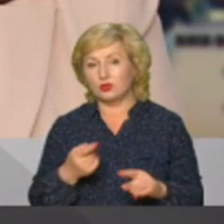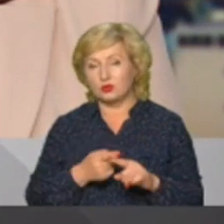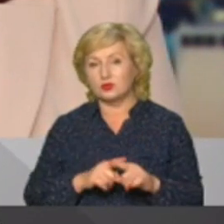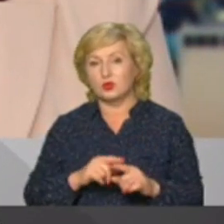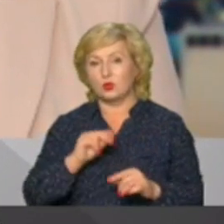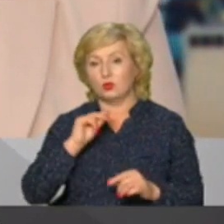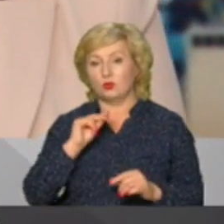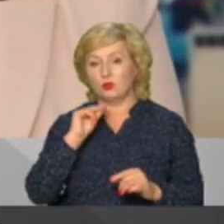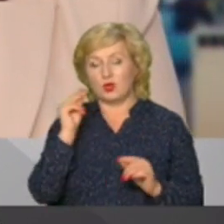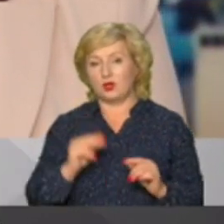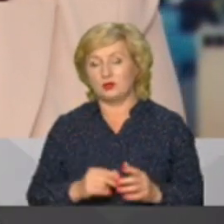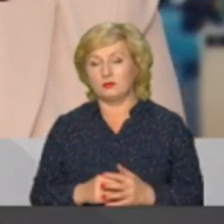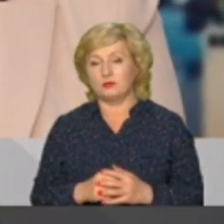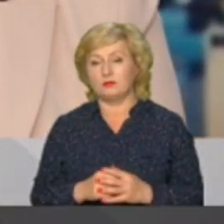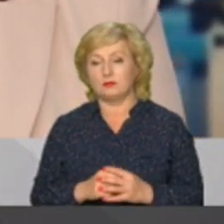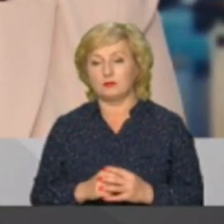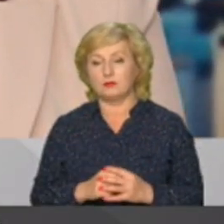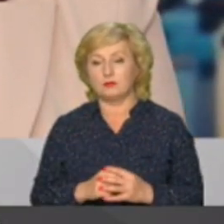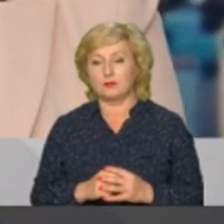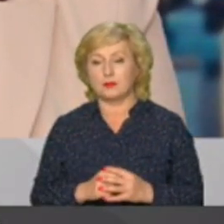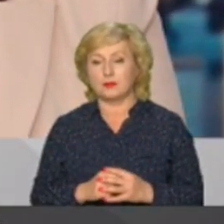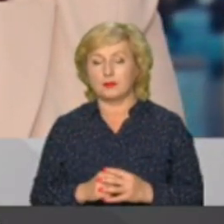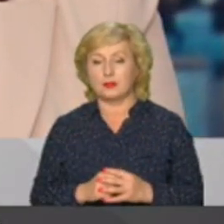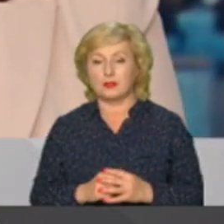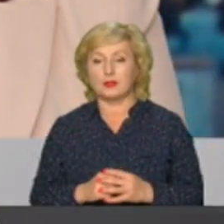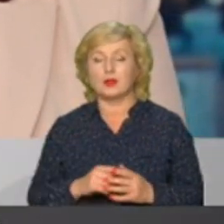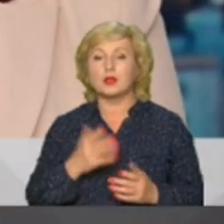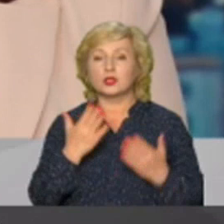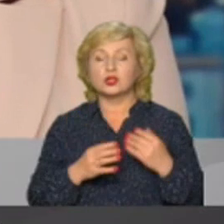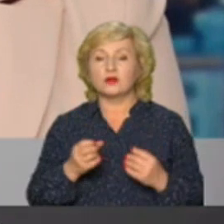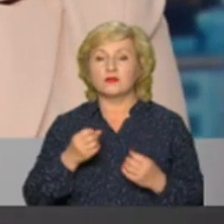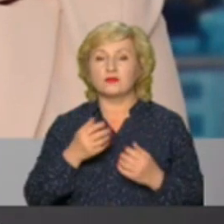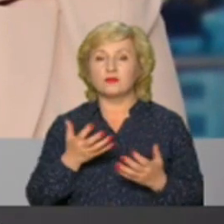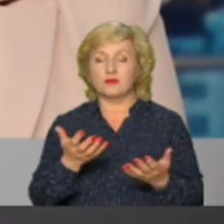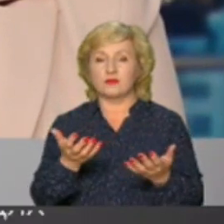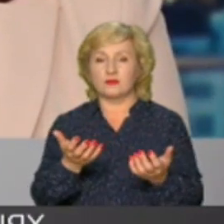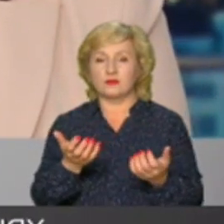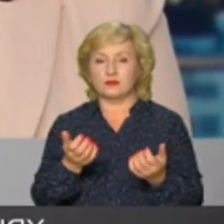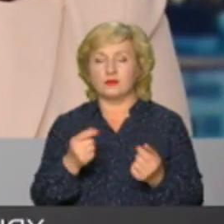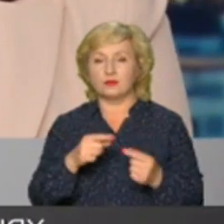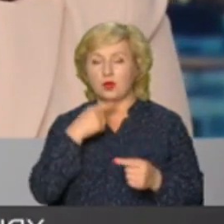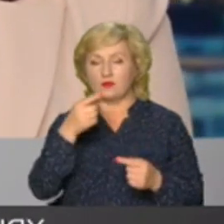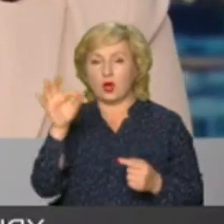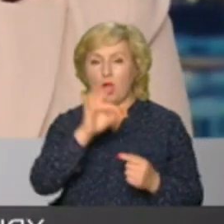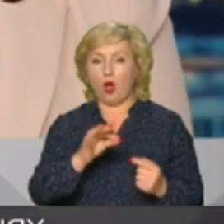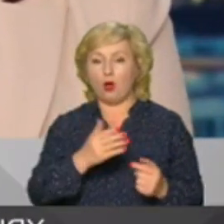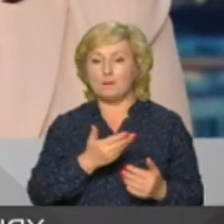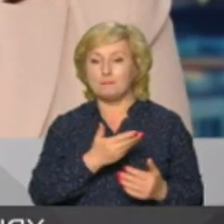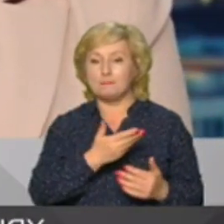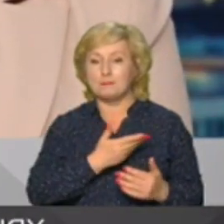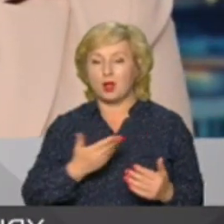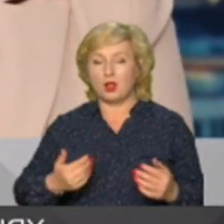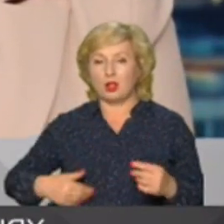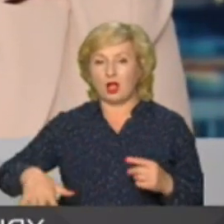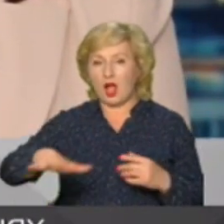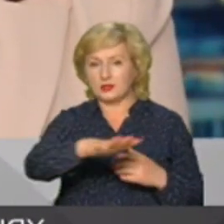вступить. Але от якщо взяти балканські країни, так, які є членами НАТО, ну, по суті, там так само